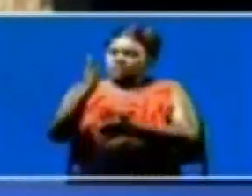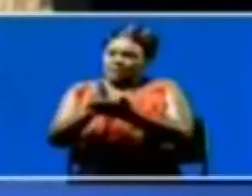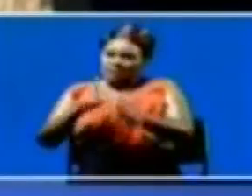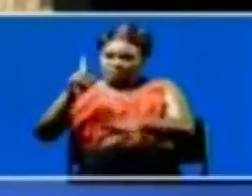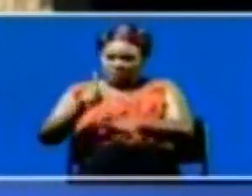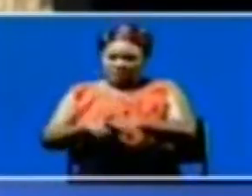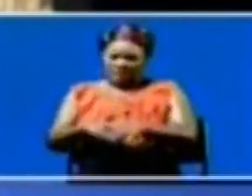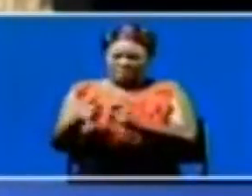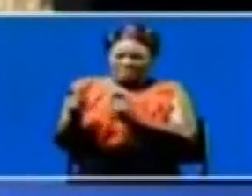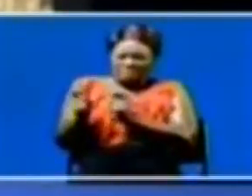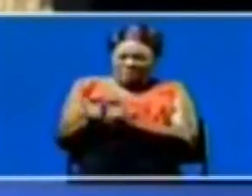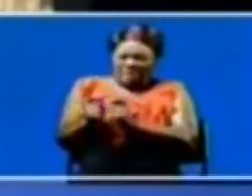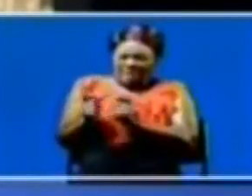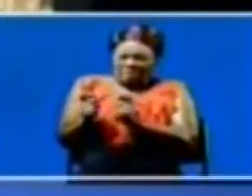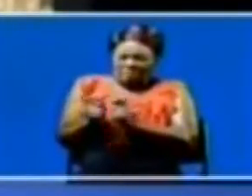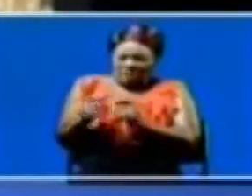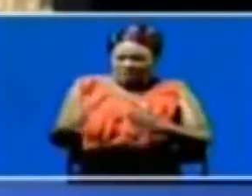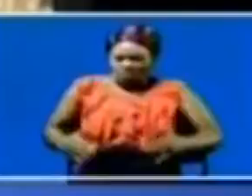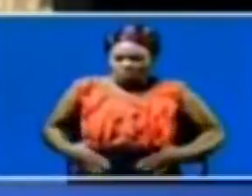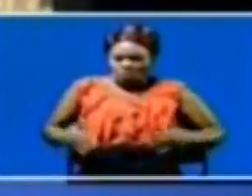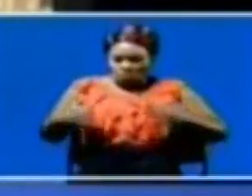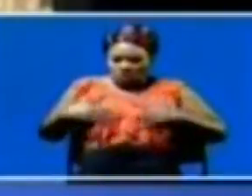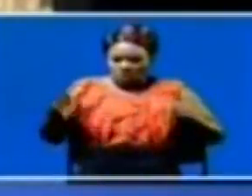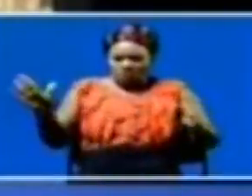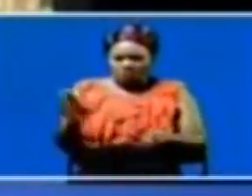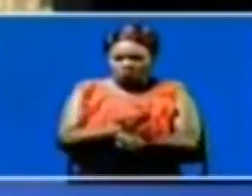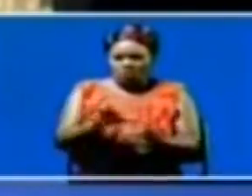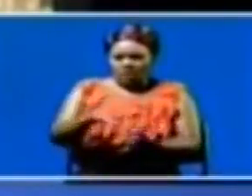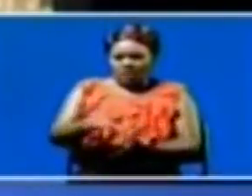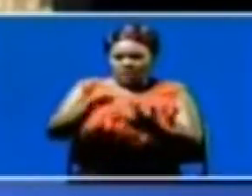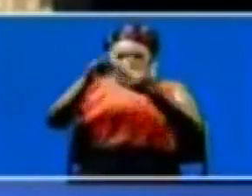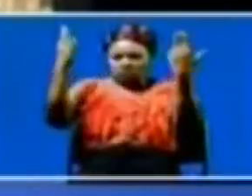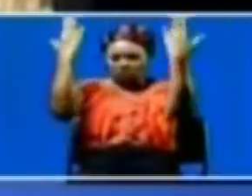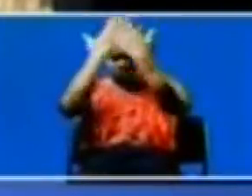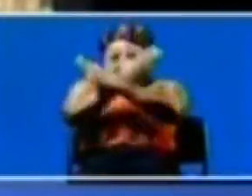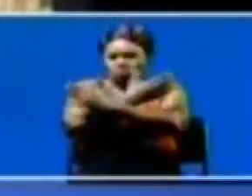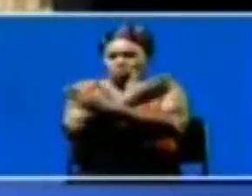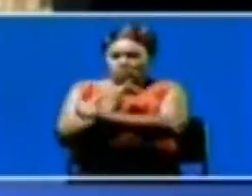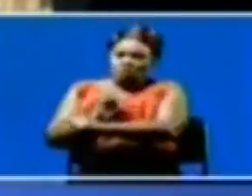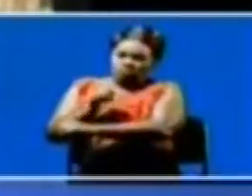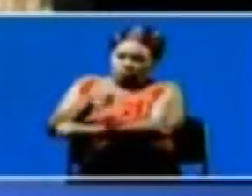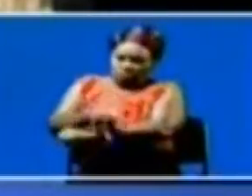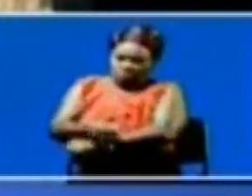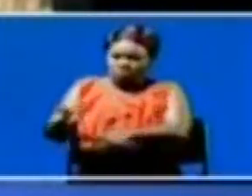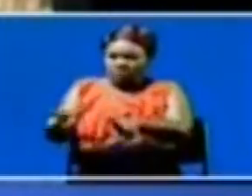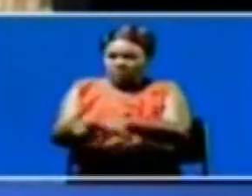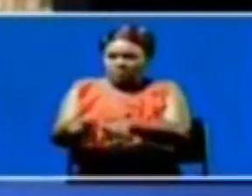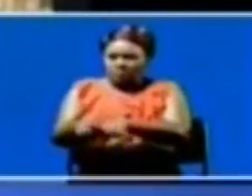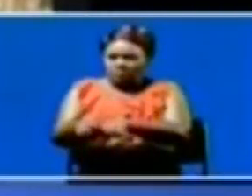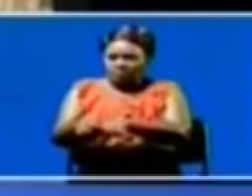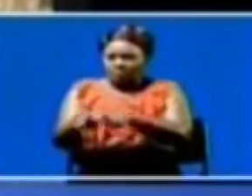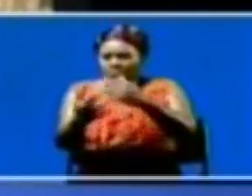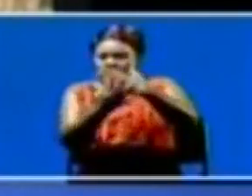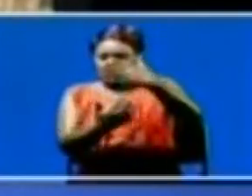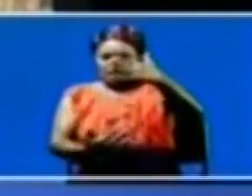mwingine nasikia uchungu kila mahali, sana sana usiku, haja ndogo pamoja na chembe chembe za